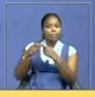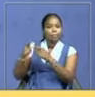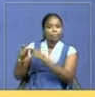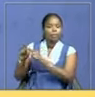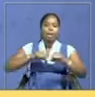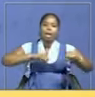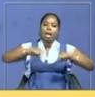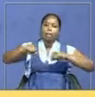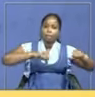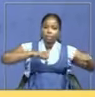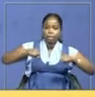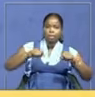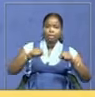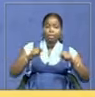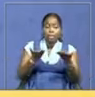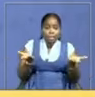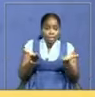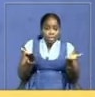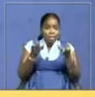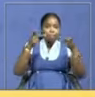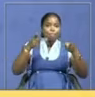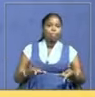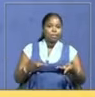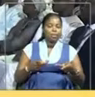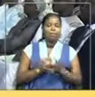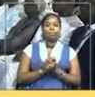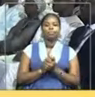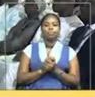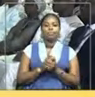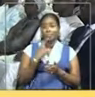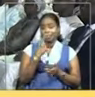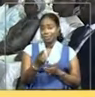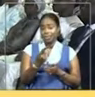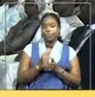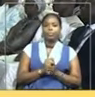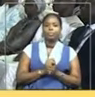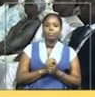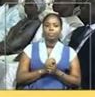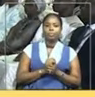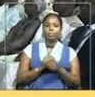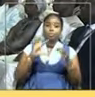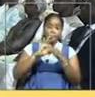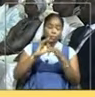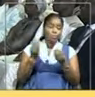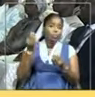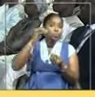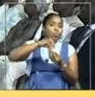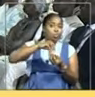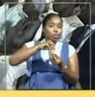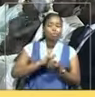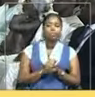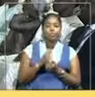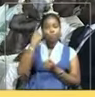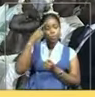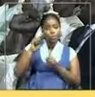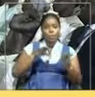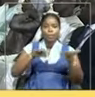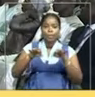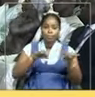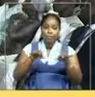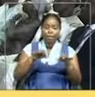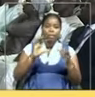ici présents en témoigne éloquemment de plus pour faire face pour